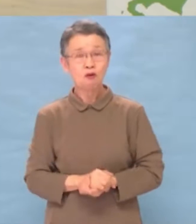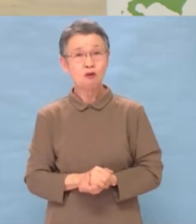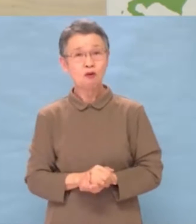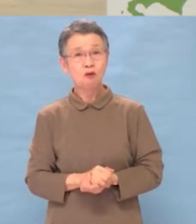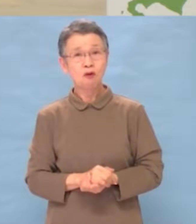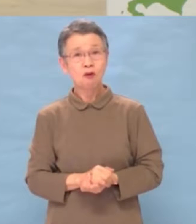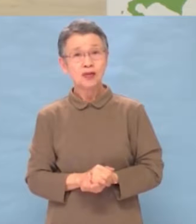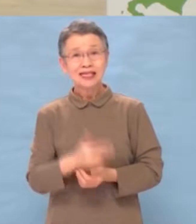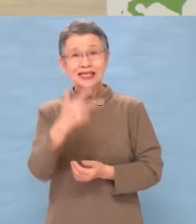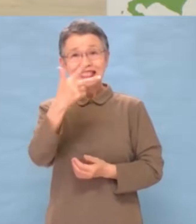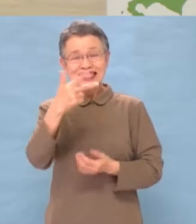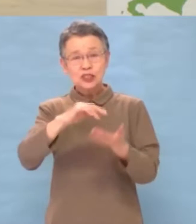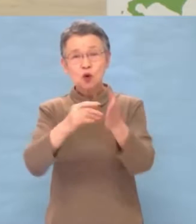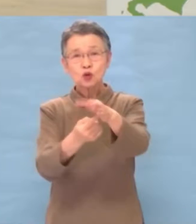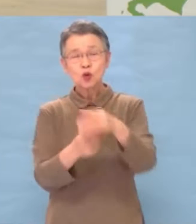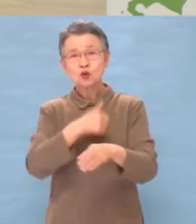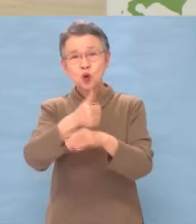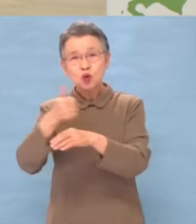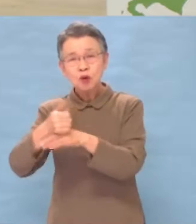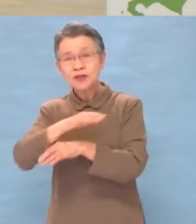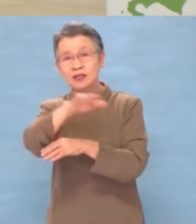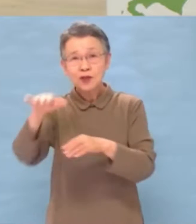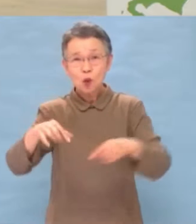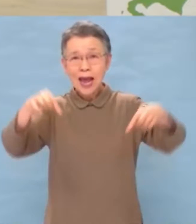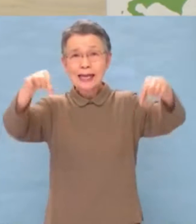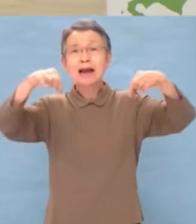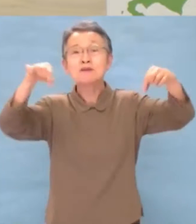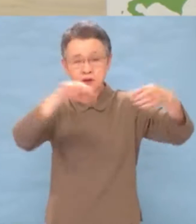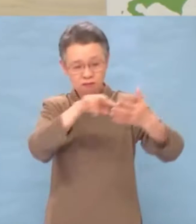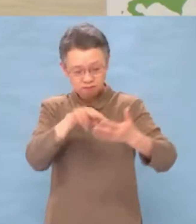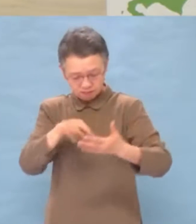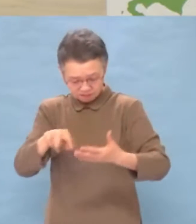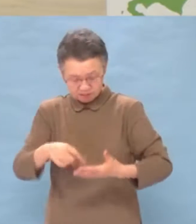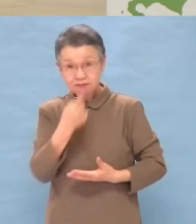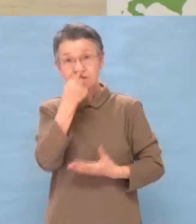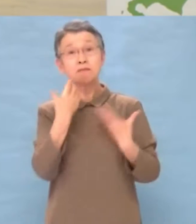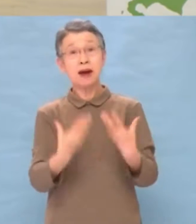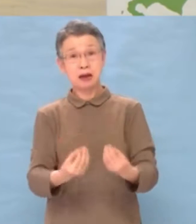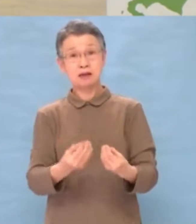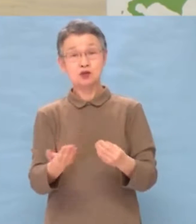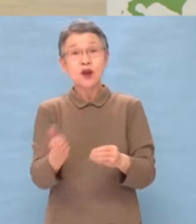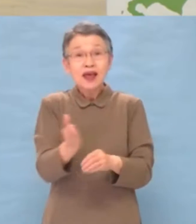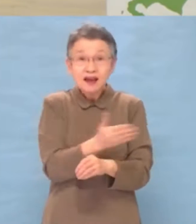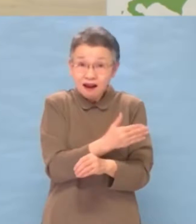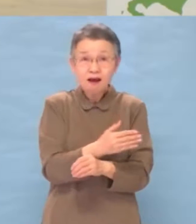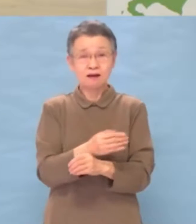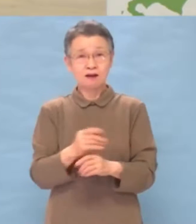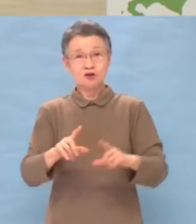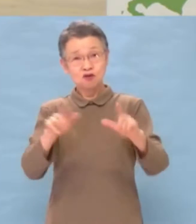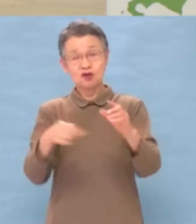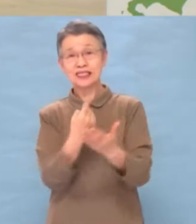か、それから市町村長の方々の紙も私拝見させていただいて、その上